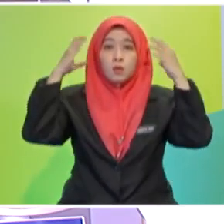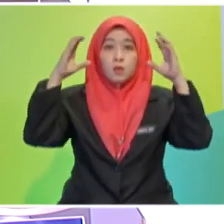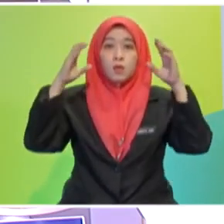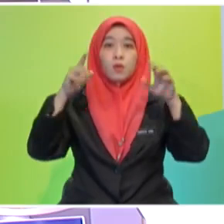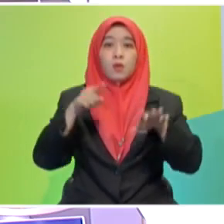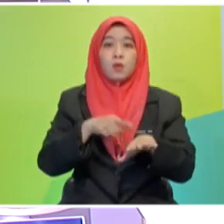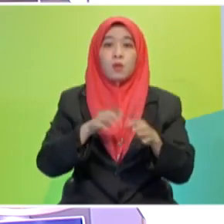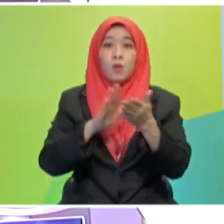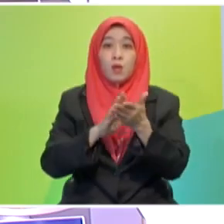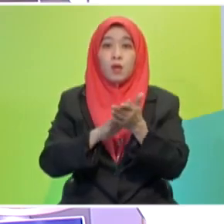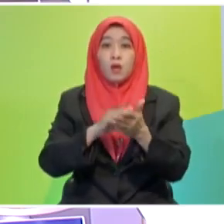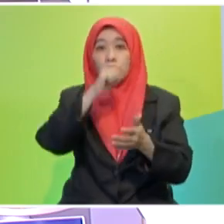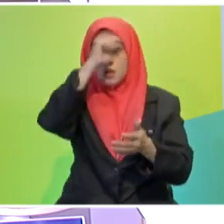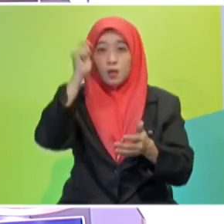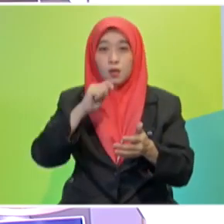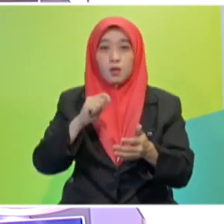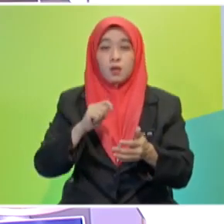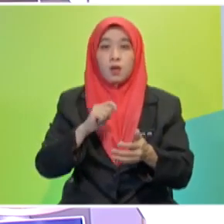terus. Tak